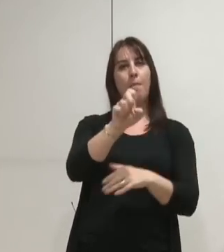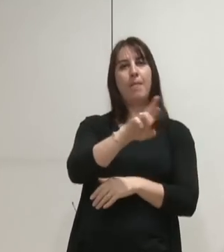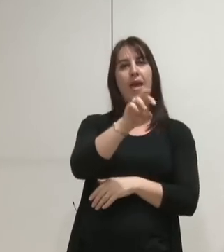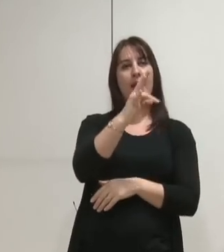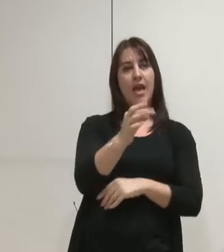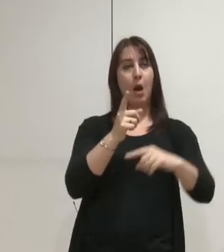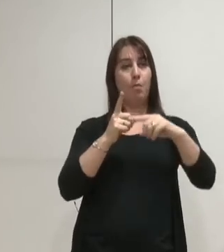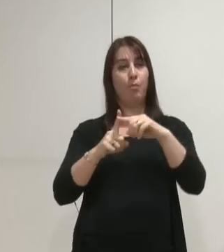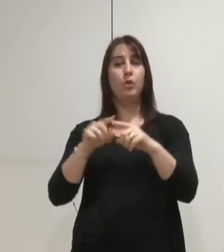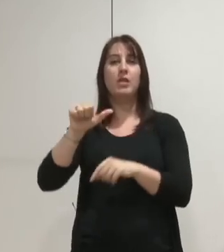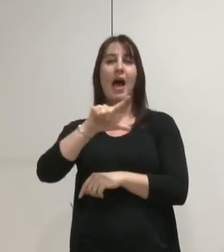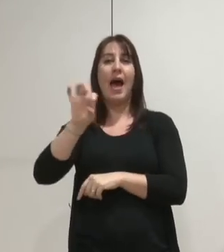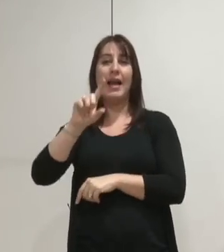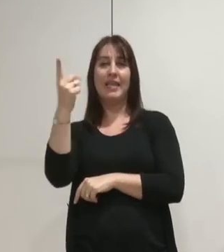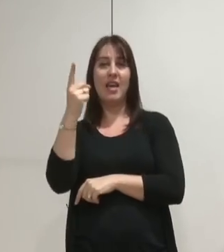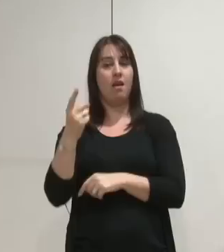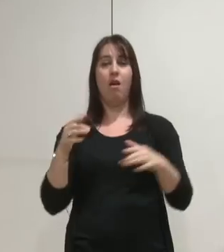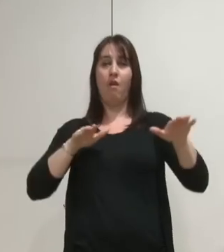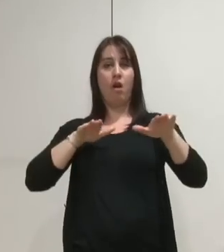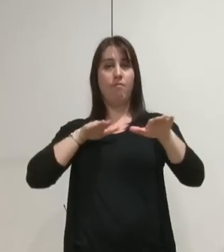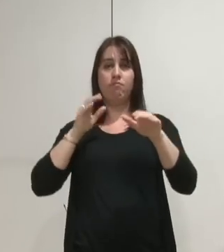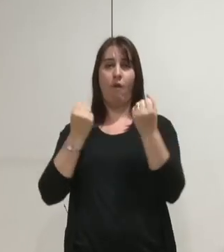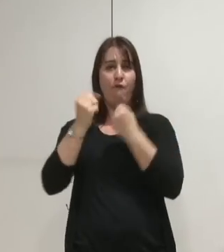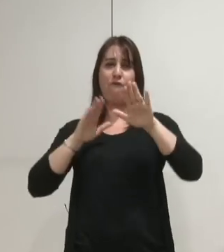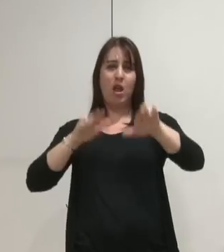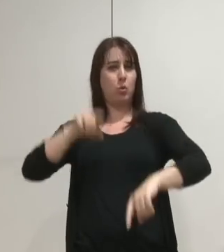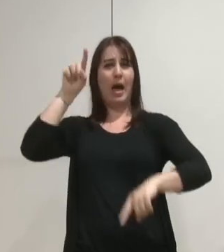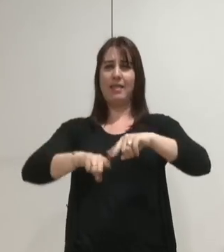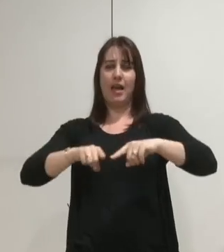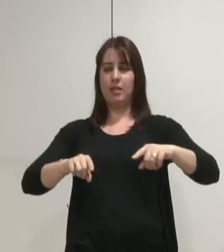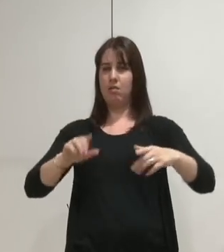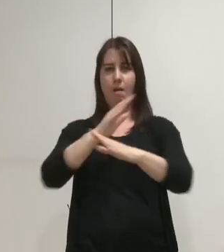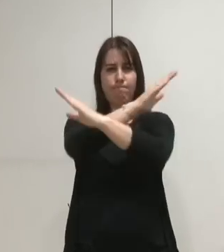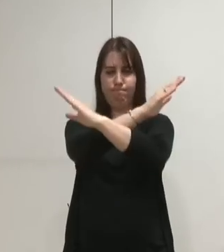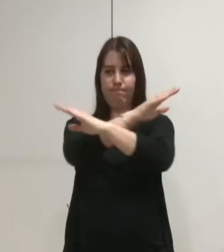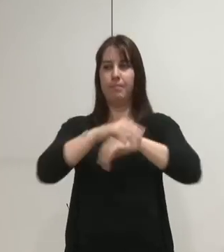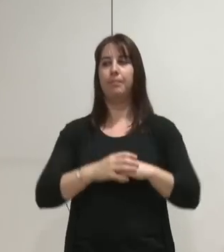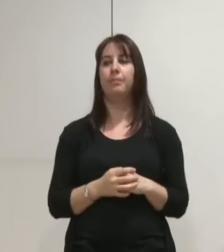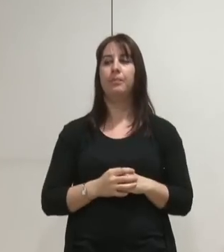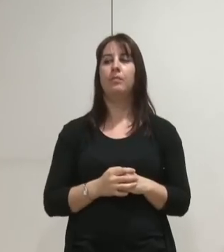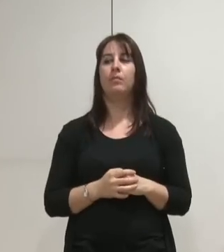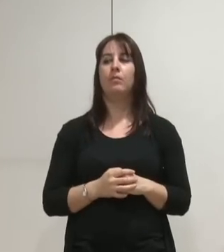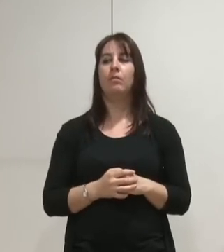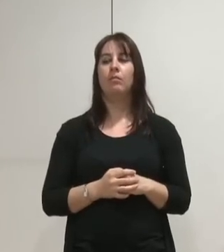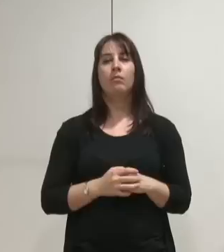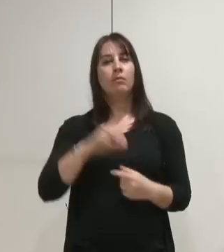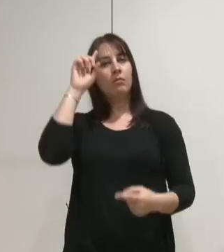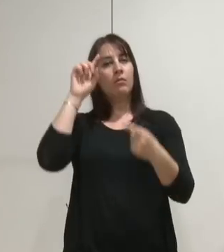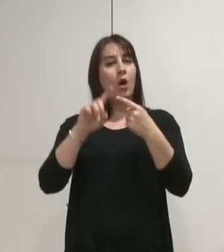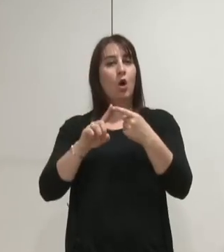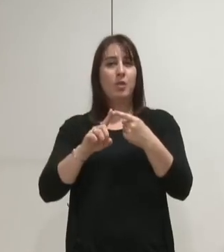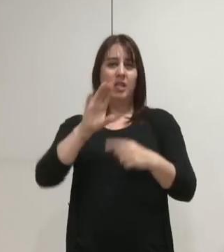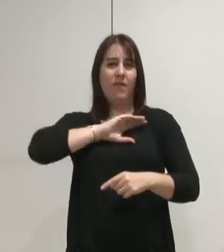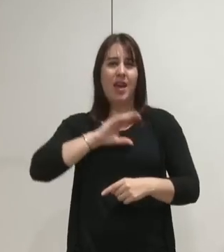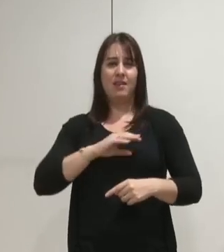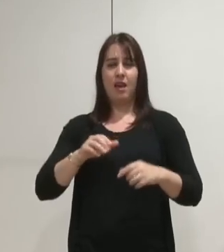et lib cours sera donné aux déambulations de tout ordre enfin un principe celui de la participation la plus